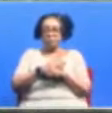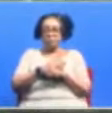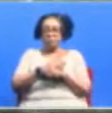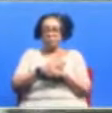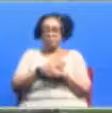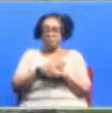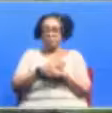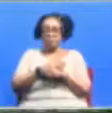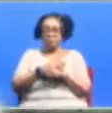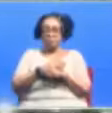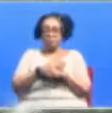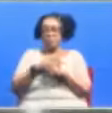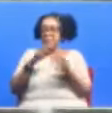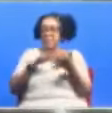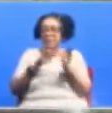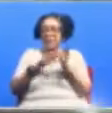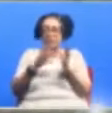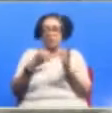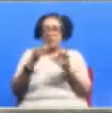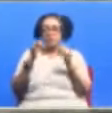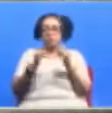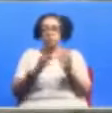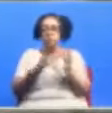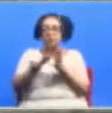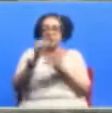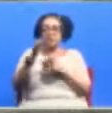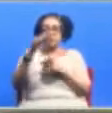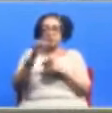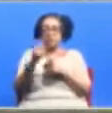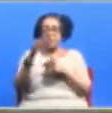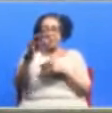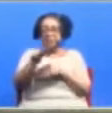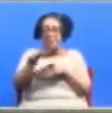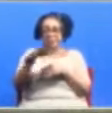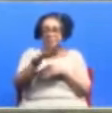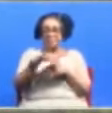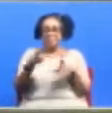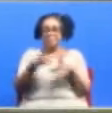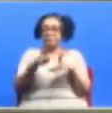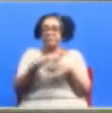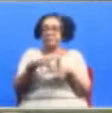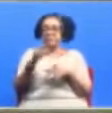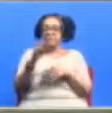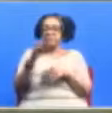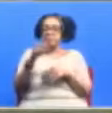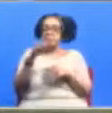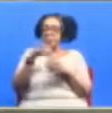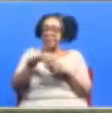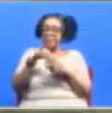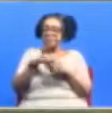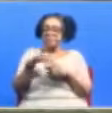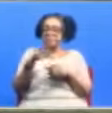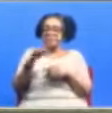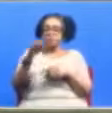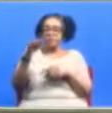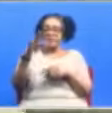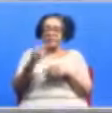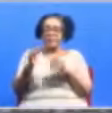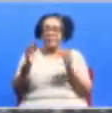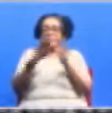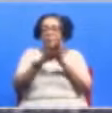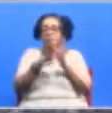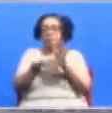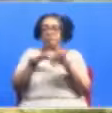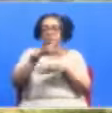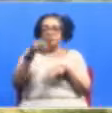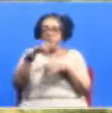mtu They now want a special school built in the area and the victims included in the social welfare